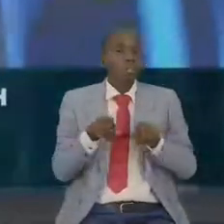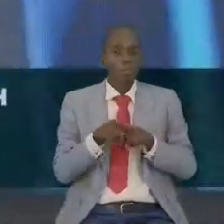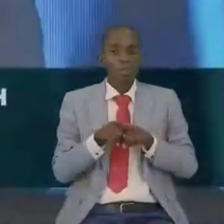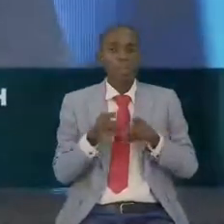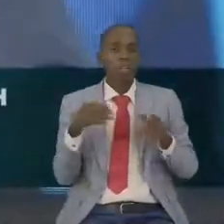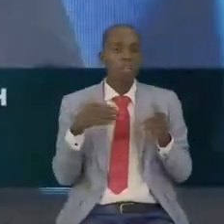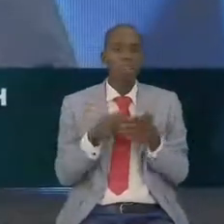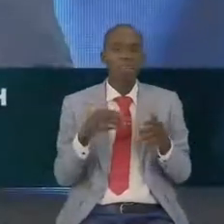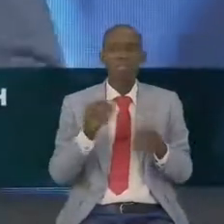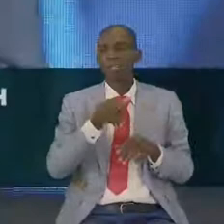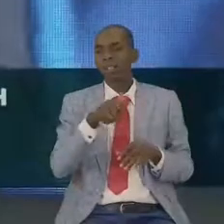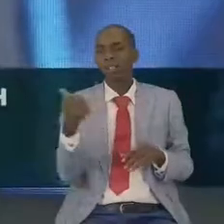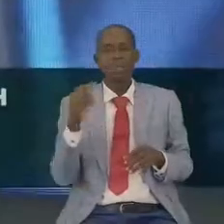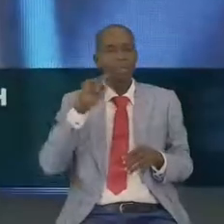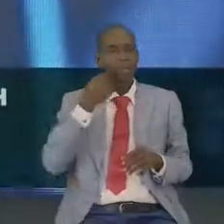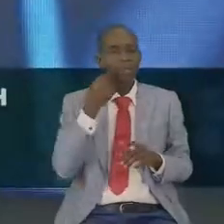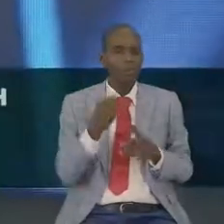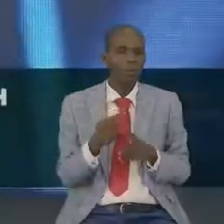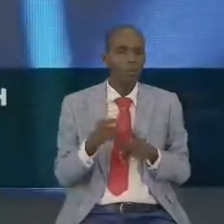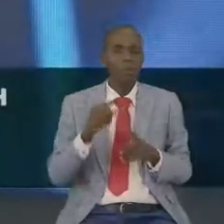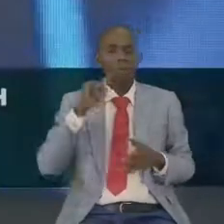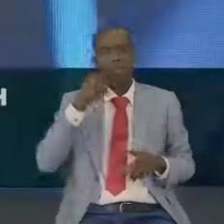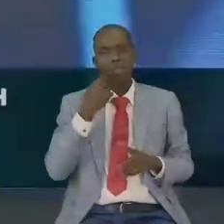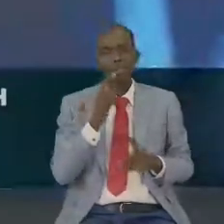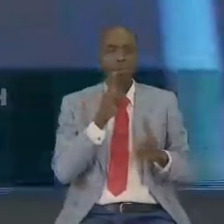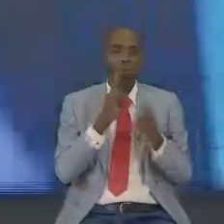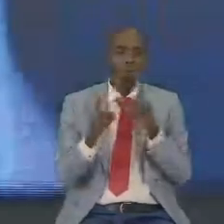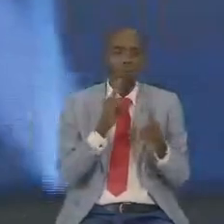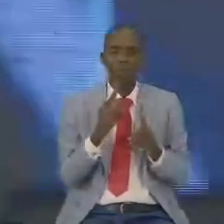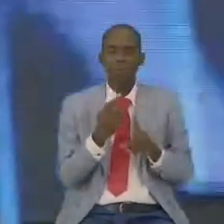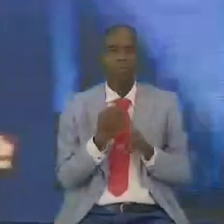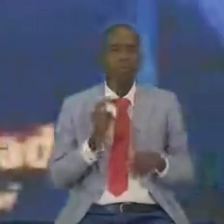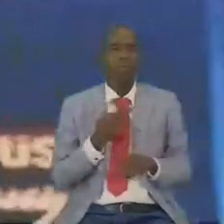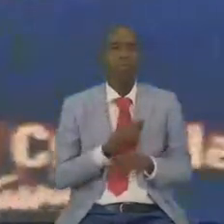sans une parole de mémé qui vient de nous.